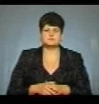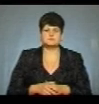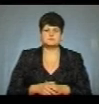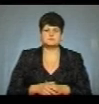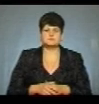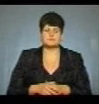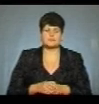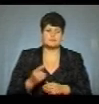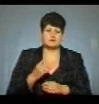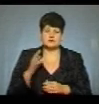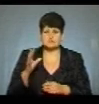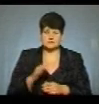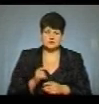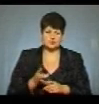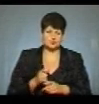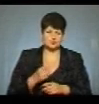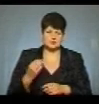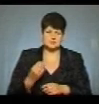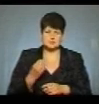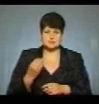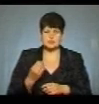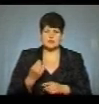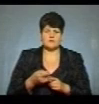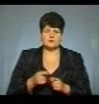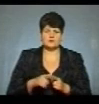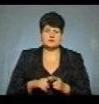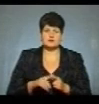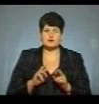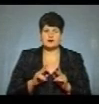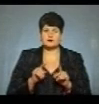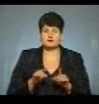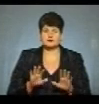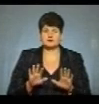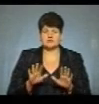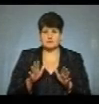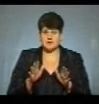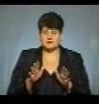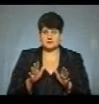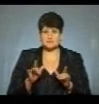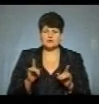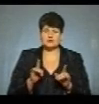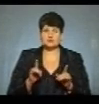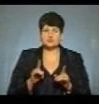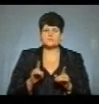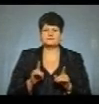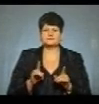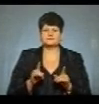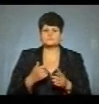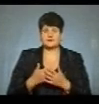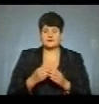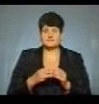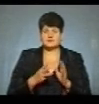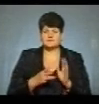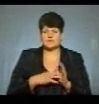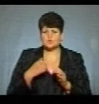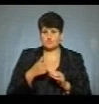Значить, перш за все, що для мене дуже цікаво, це як так трапляється, що ось, наприклад, у